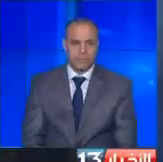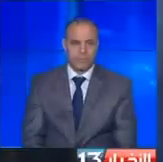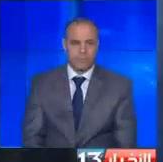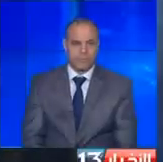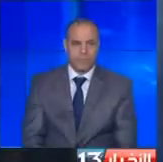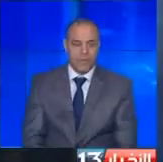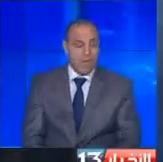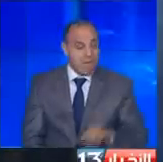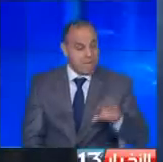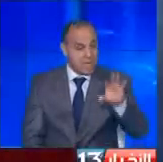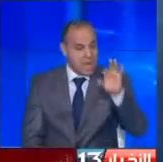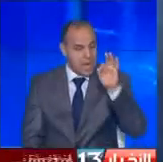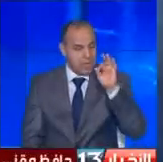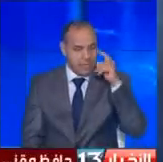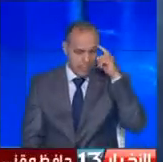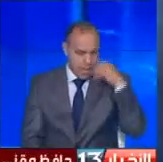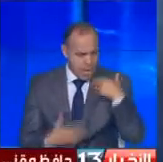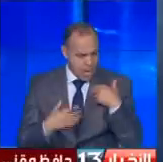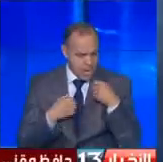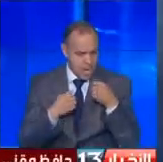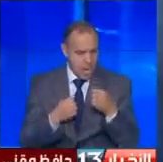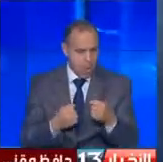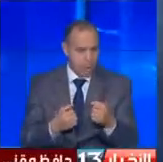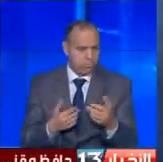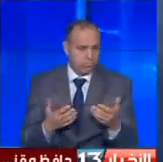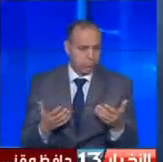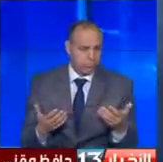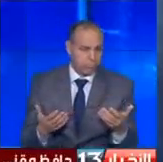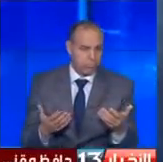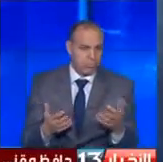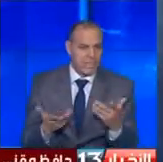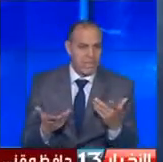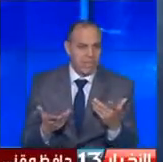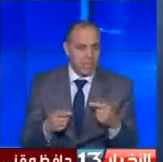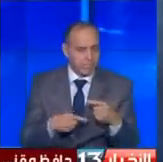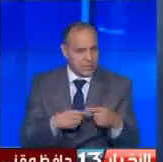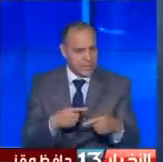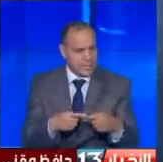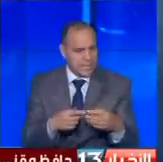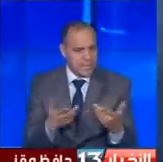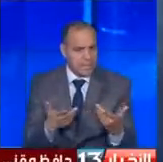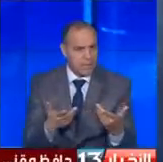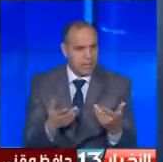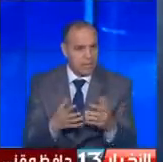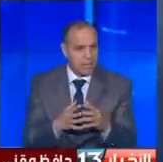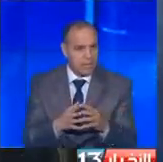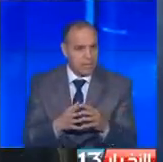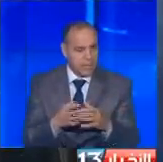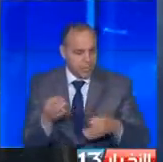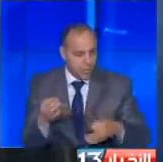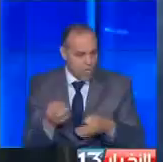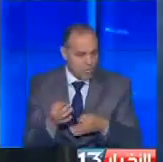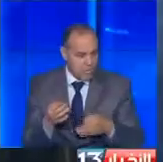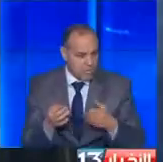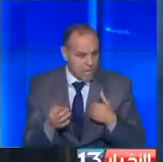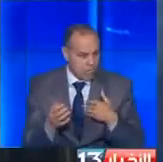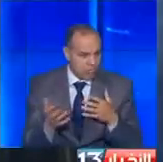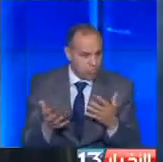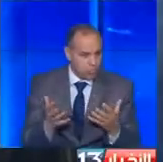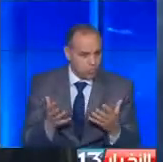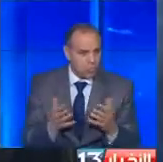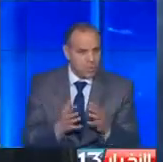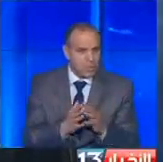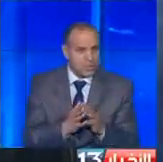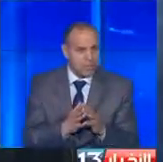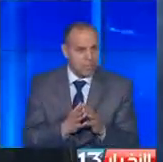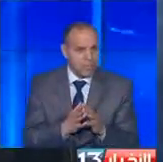في الاختيار ديما نحاولوا نلقاو طريقه نتاع التسلسل بين المعزوفات اللي نعزفوهم، ما غير